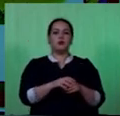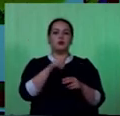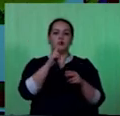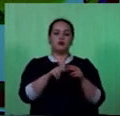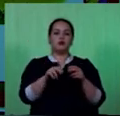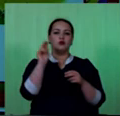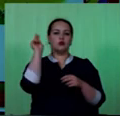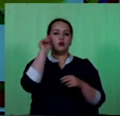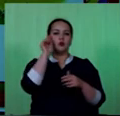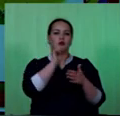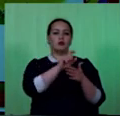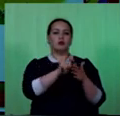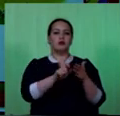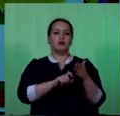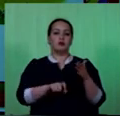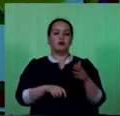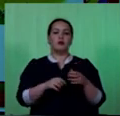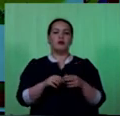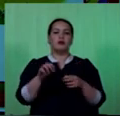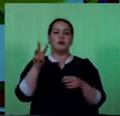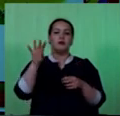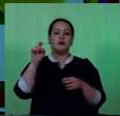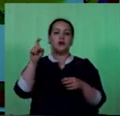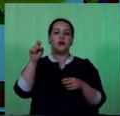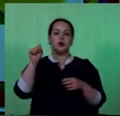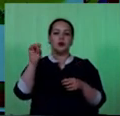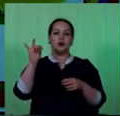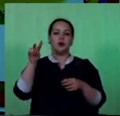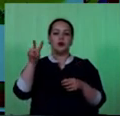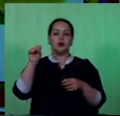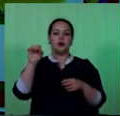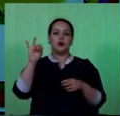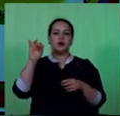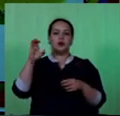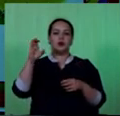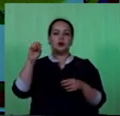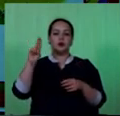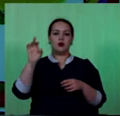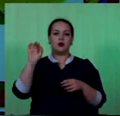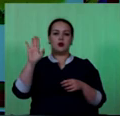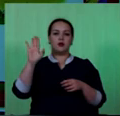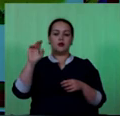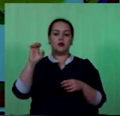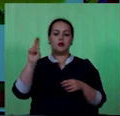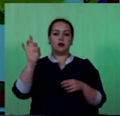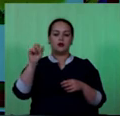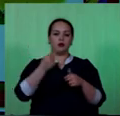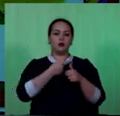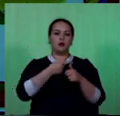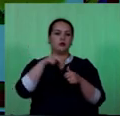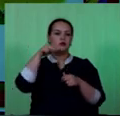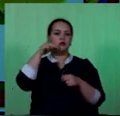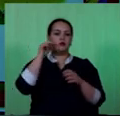стихотворением которое написал михаил исаковский а называется она вишня в